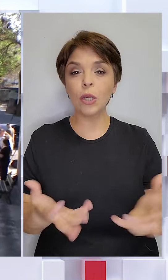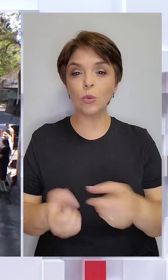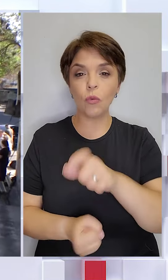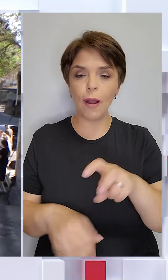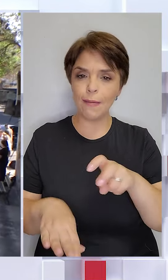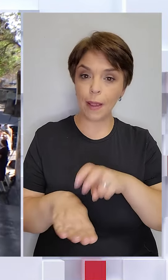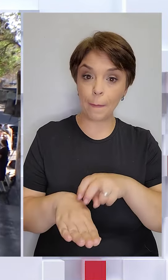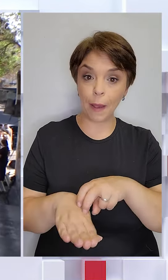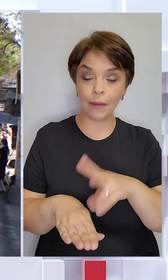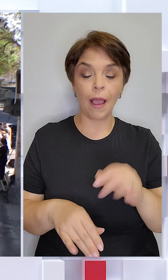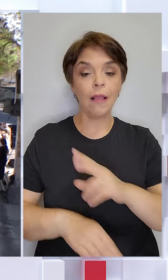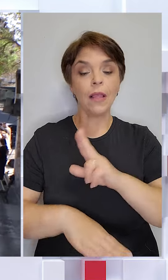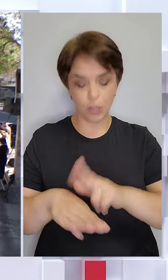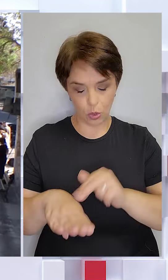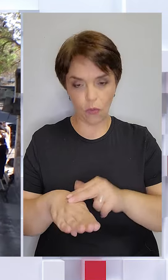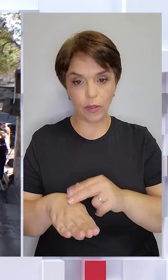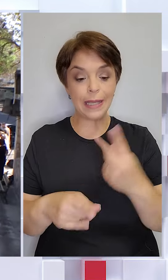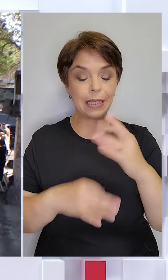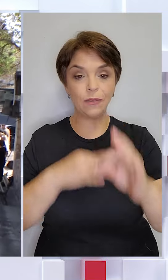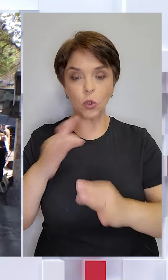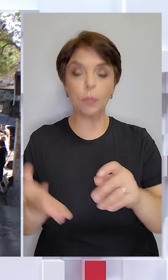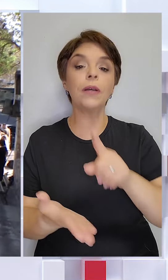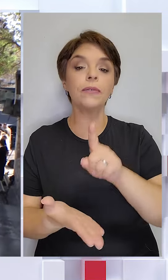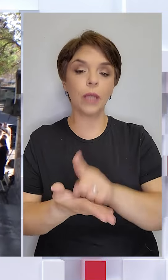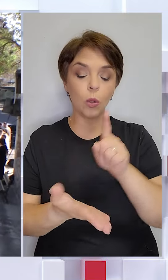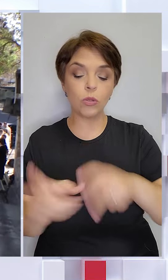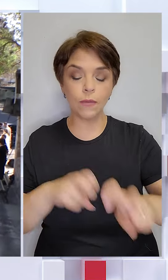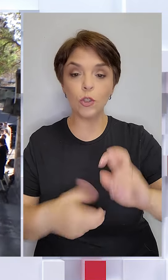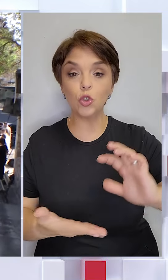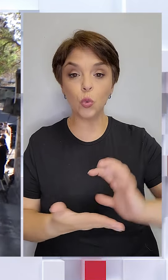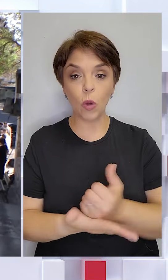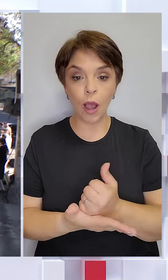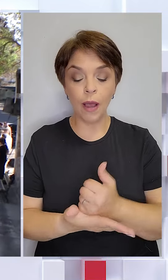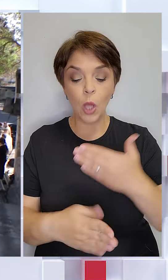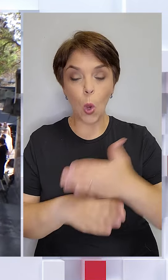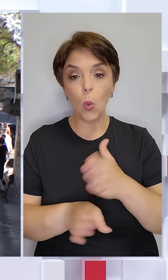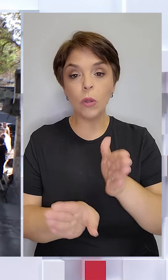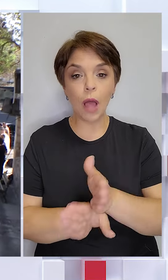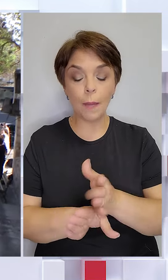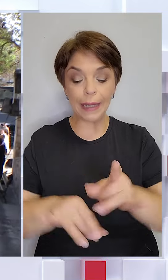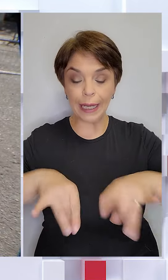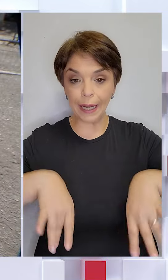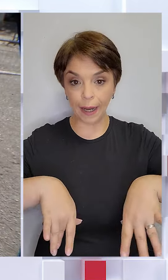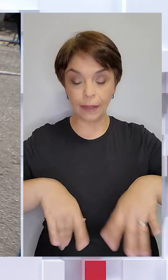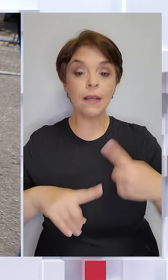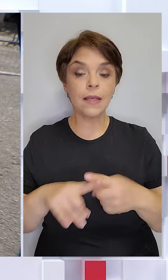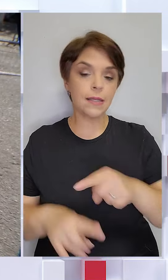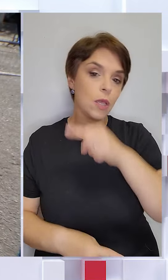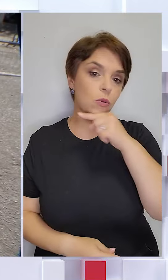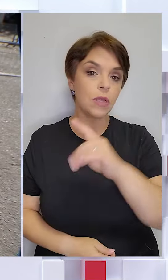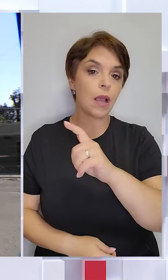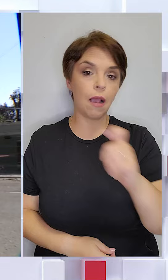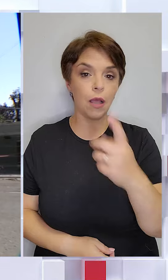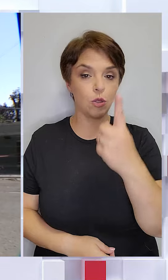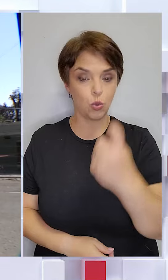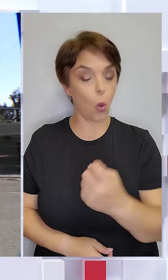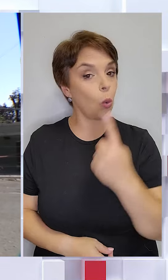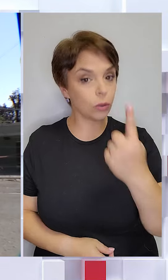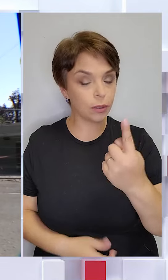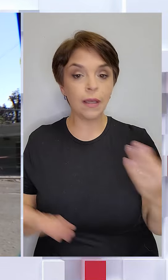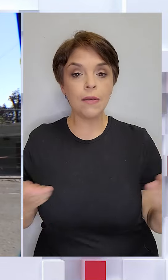рятувальники, медики, але й силовики. За 2 доби вдалося відшукати уламки ракети. Це російська